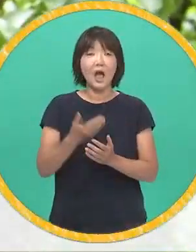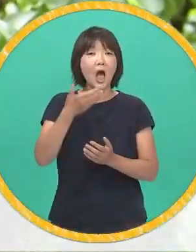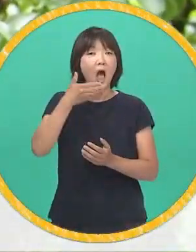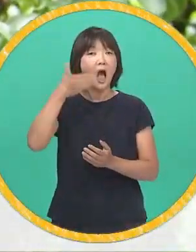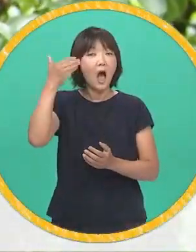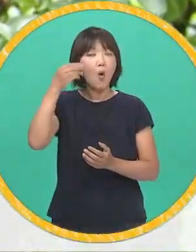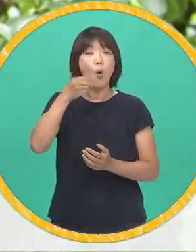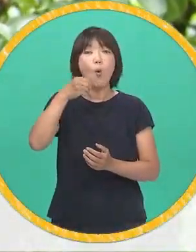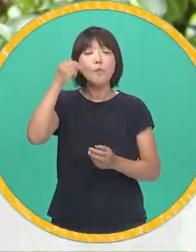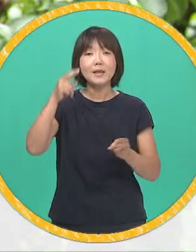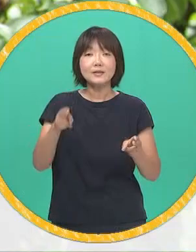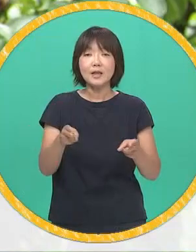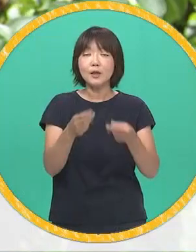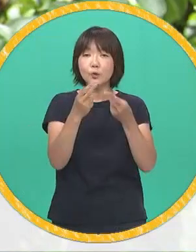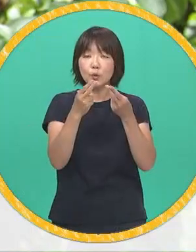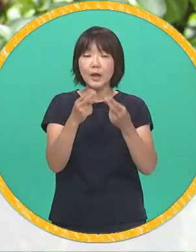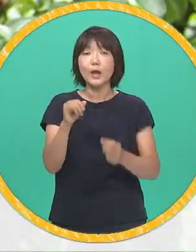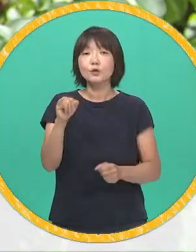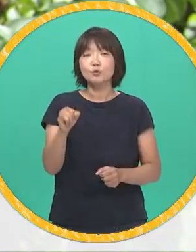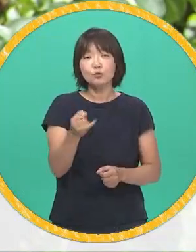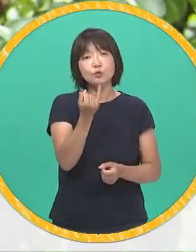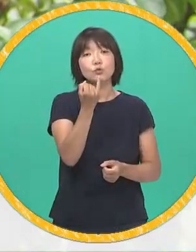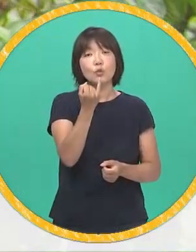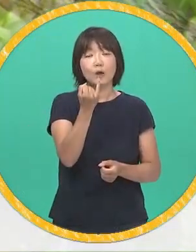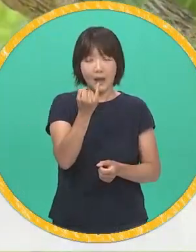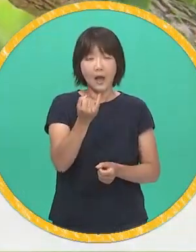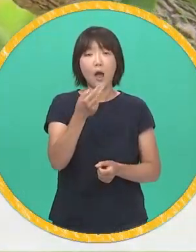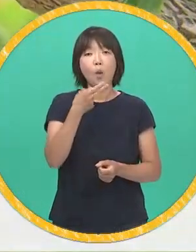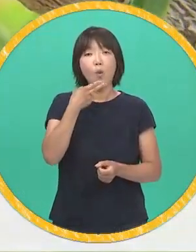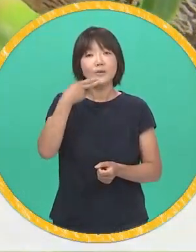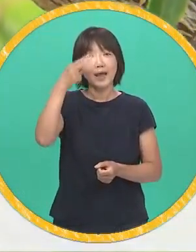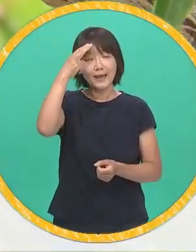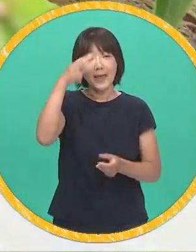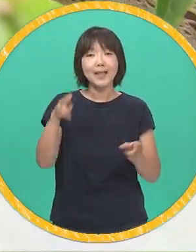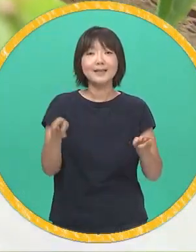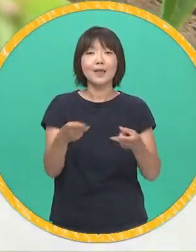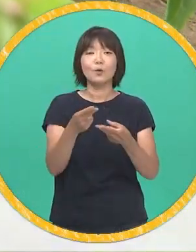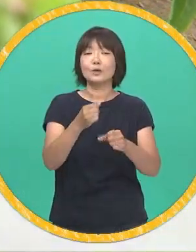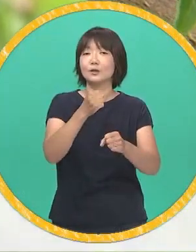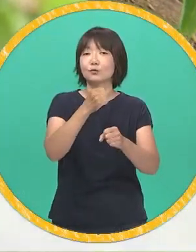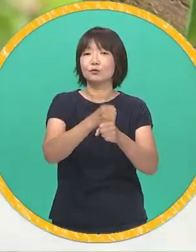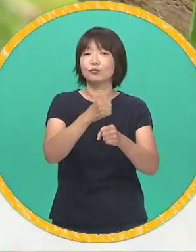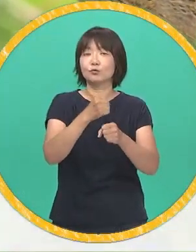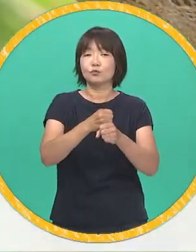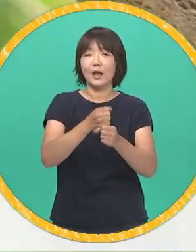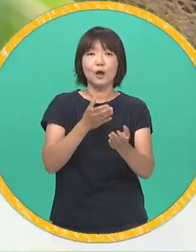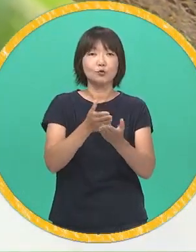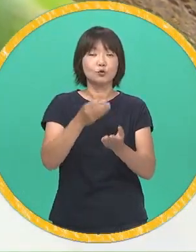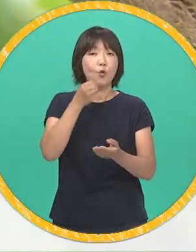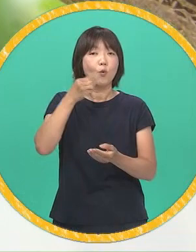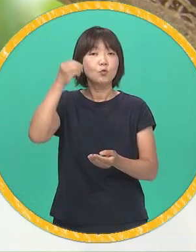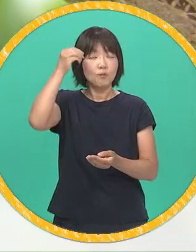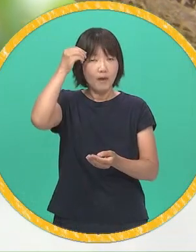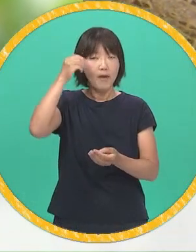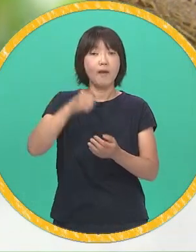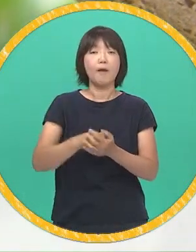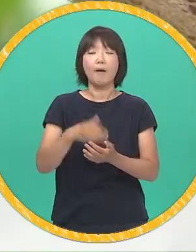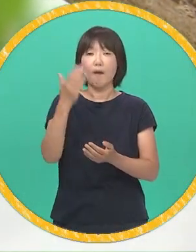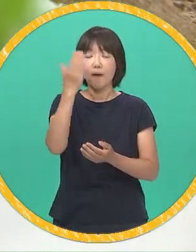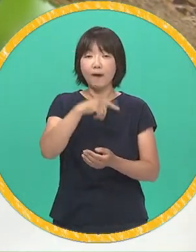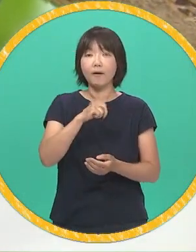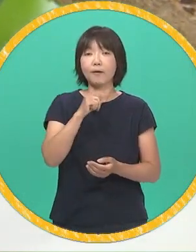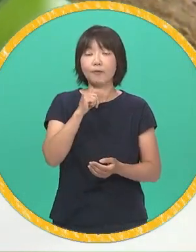のっていってまぁ梅ジュースですとかあとは梅春利用につける瀕死になってもアメッシュああああ